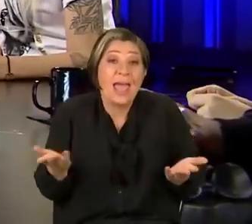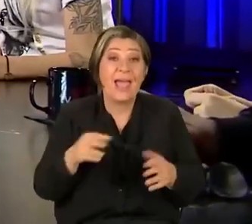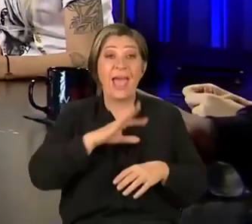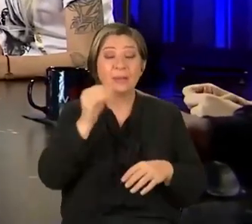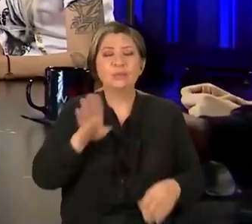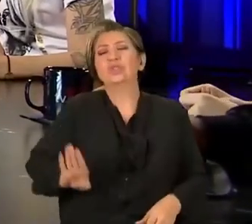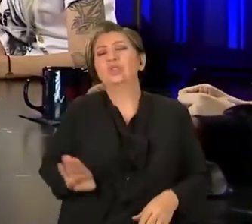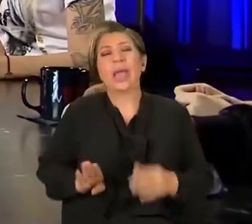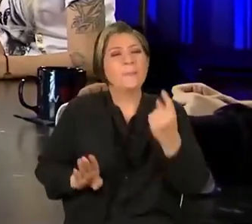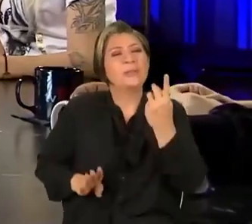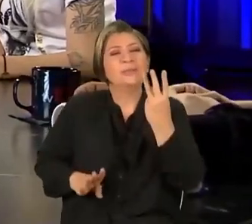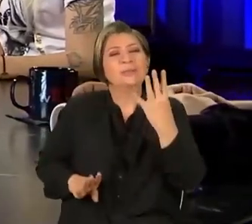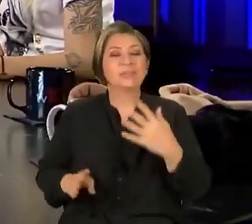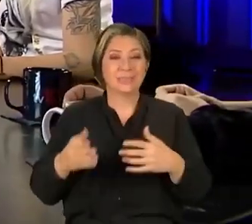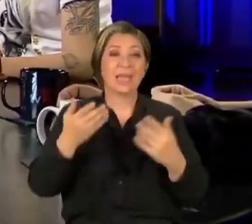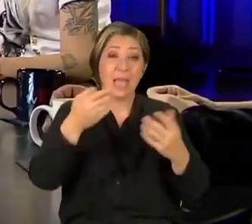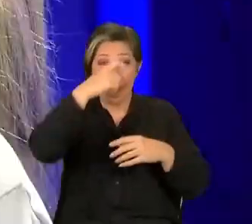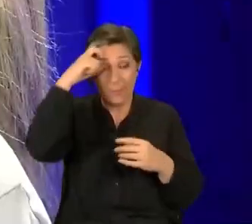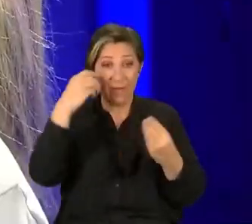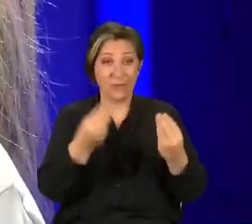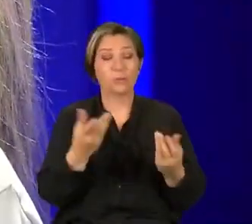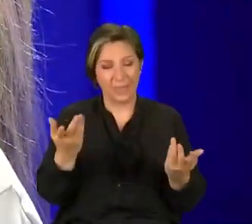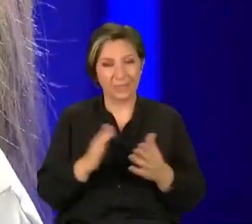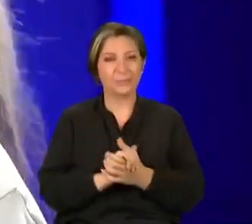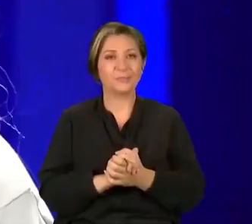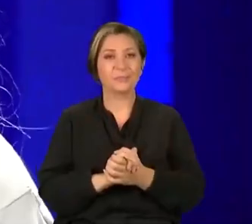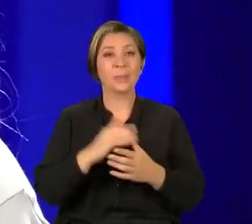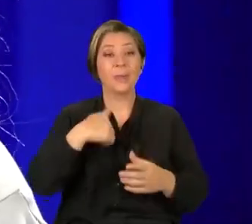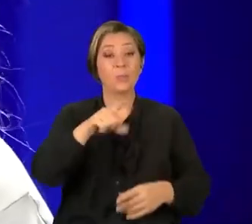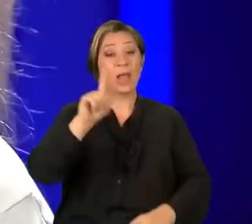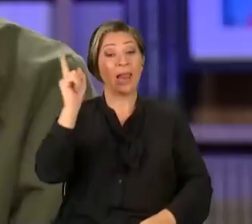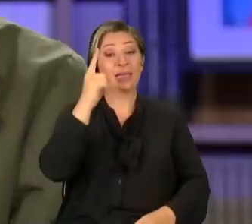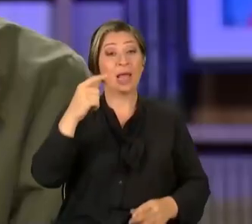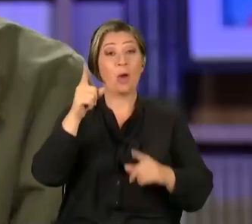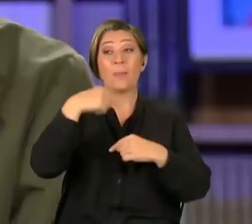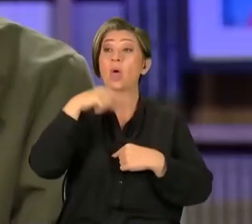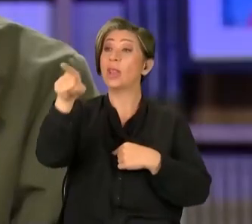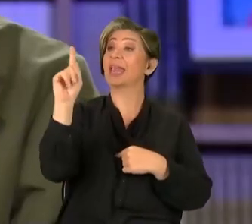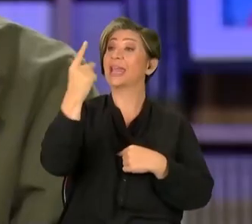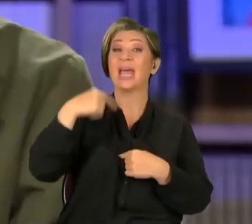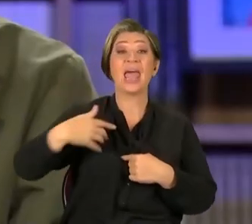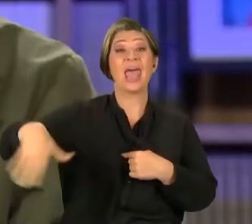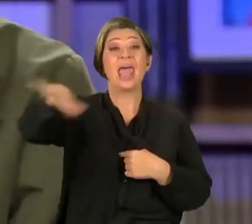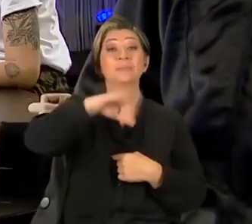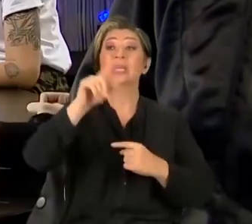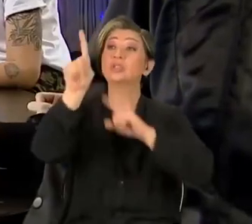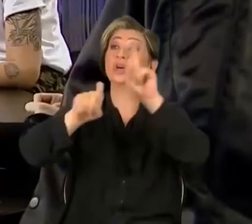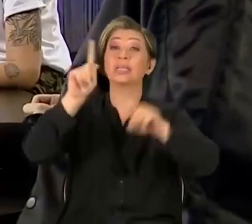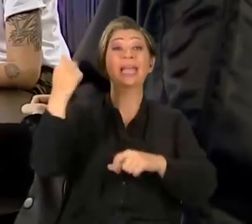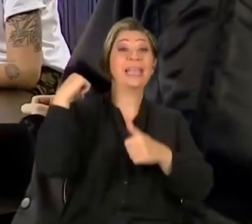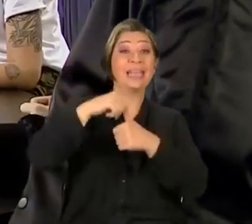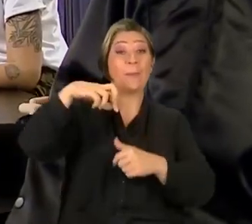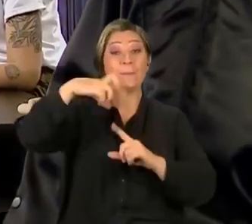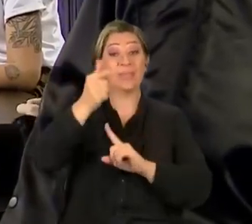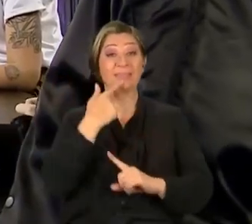biri çocuklarım. Ama evet. Öyle emek veriyoruz sonuçta. Peki. Ben buna lider, ben ona da lider. Hepsine sorsam yine pi der.